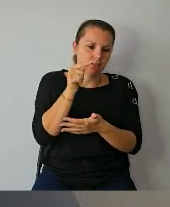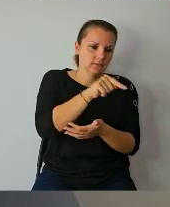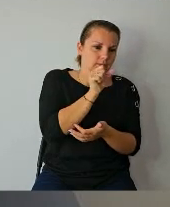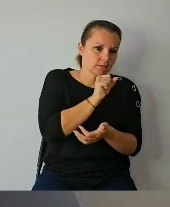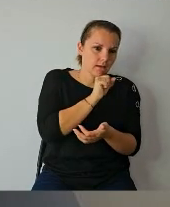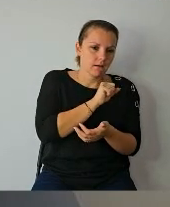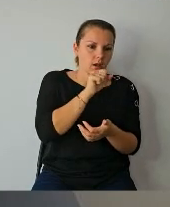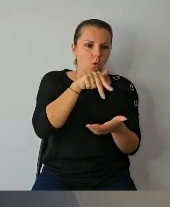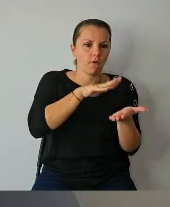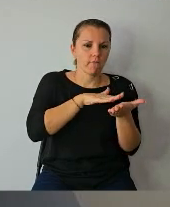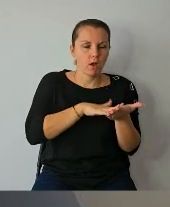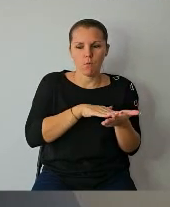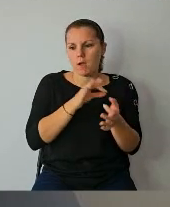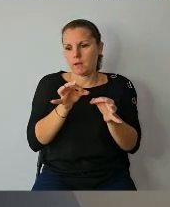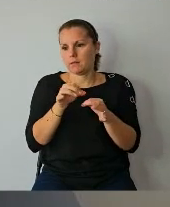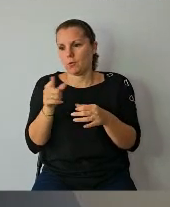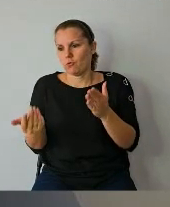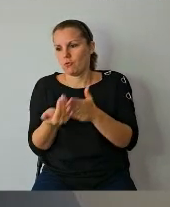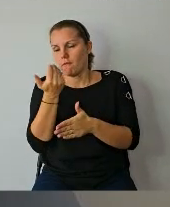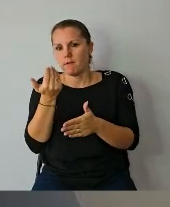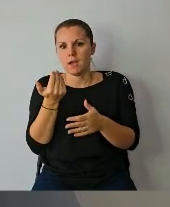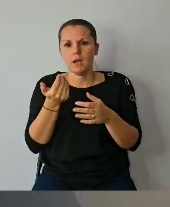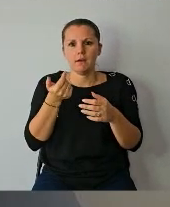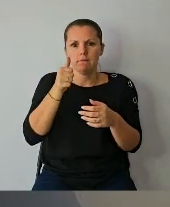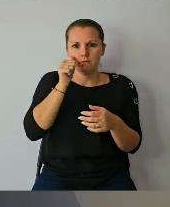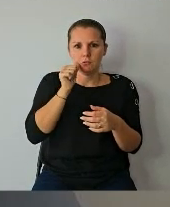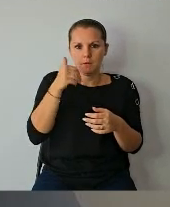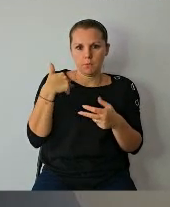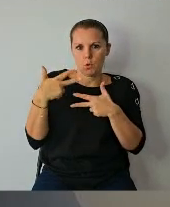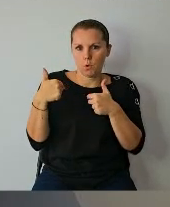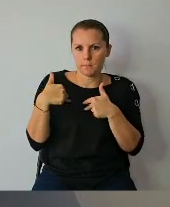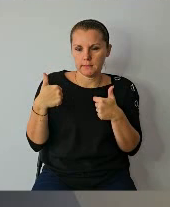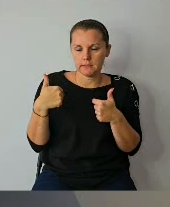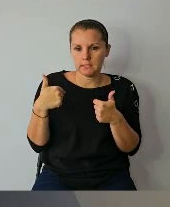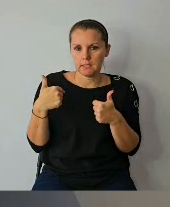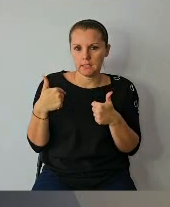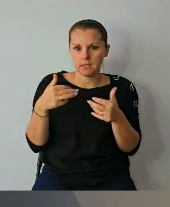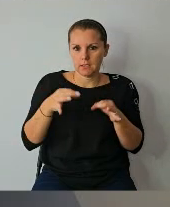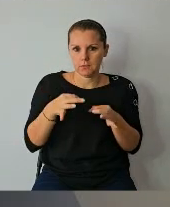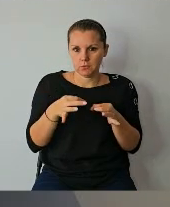Bo wczoraj mieliśmy komisję, dzisiaj tej komisji chyba nie była?